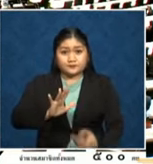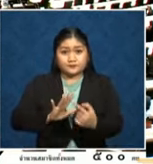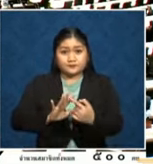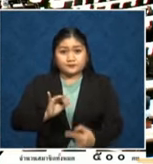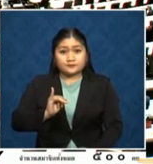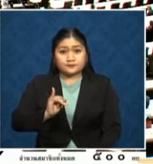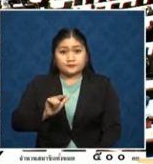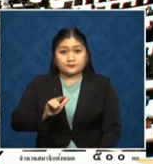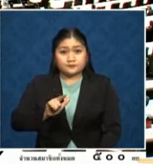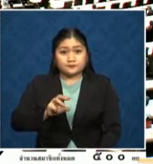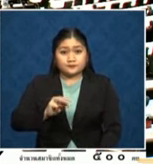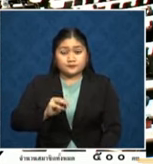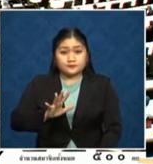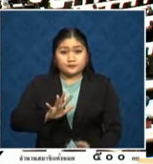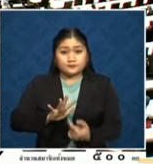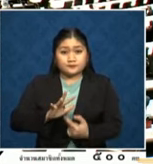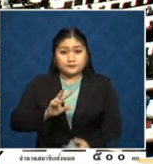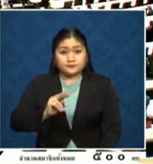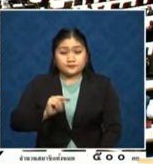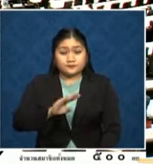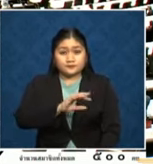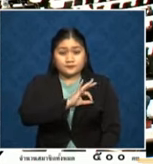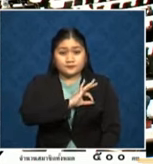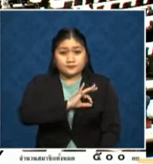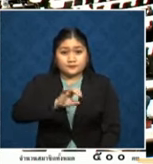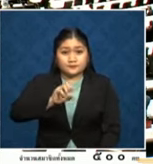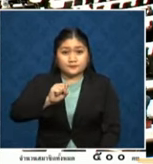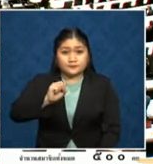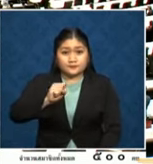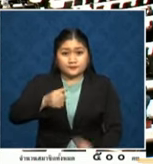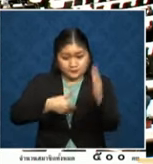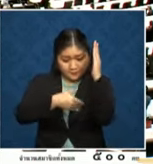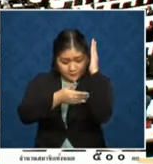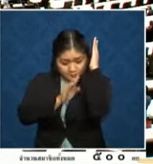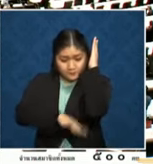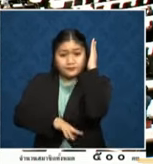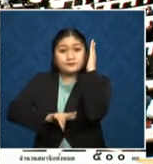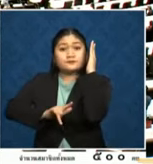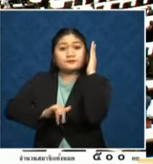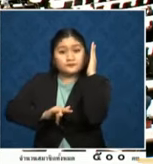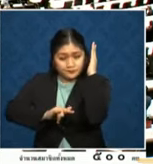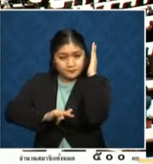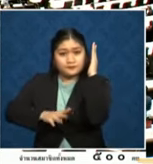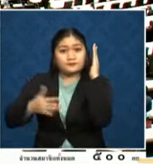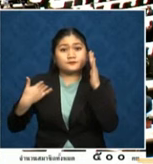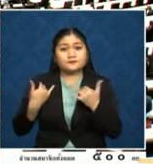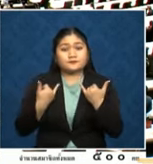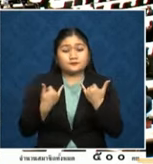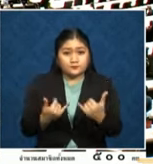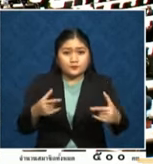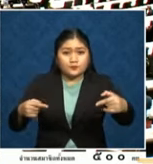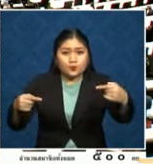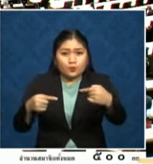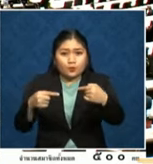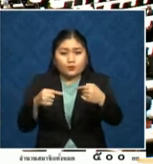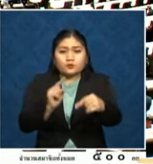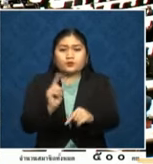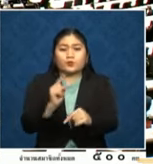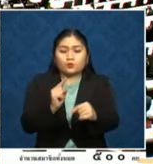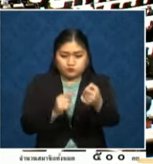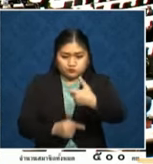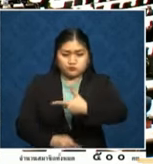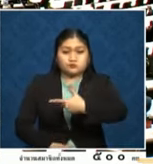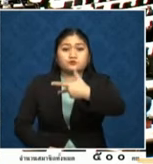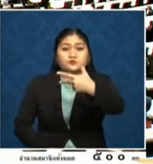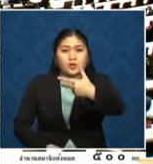แนสมาชิกสภาผู้แทนราษฎรเขต1จังหวัดยะลาพรรคประชาชาติครับวันนี้ขออนุญาตหารือกับท่านประธาน3เรื่องด้วยกัน